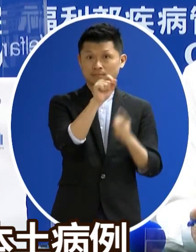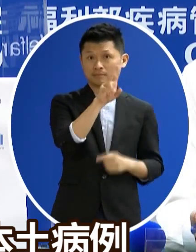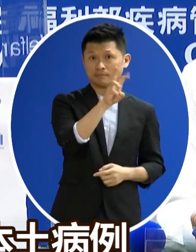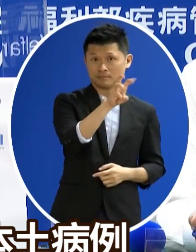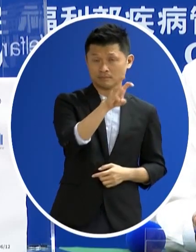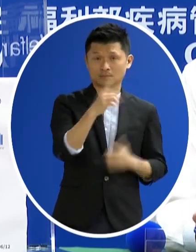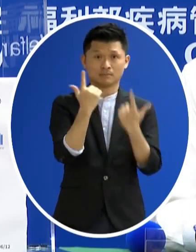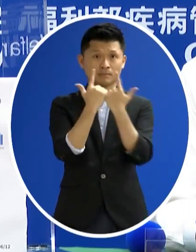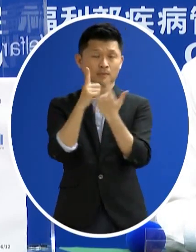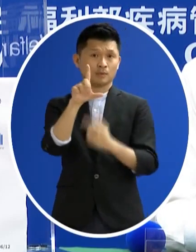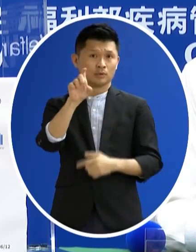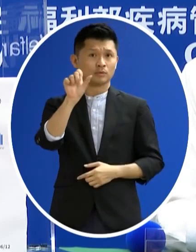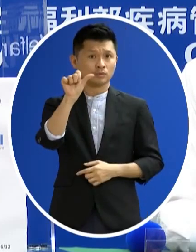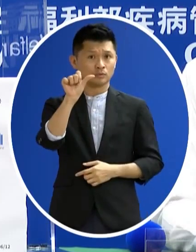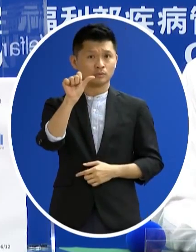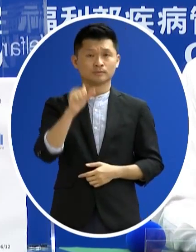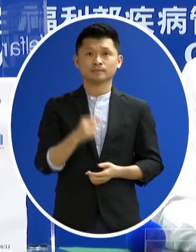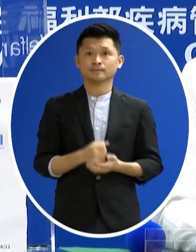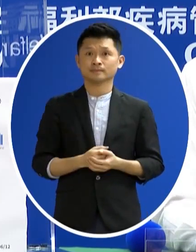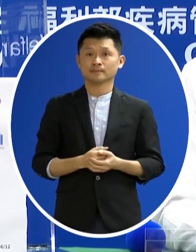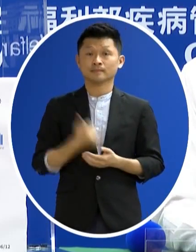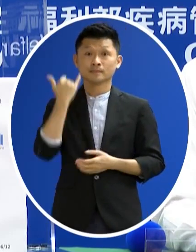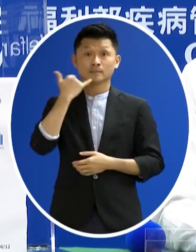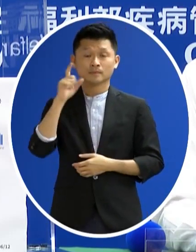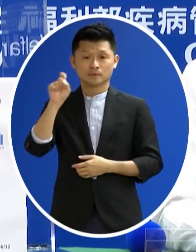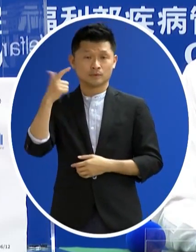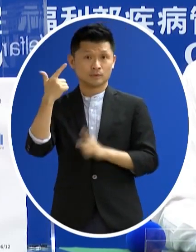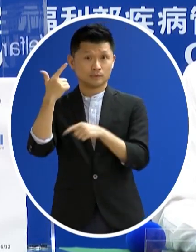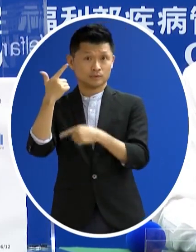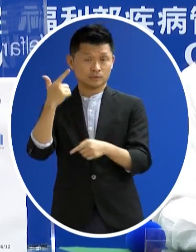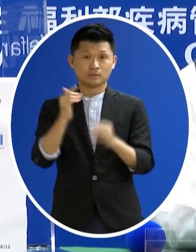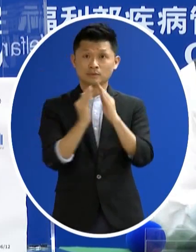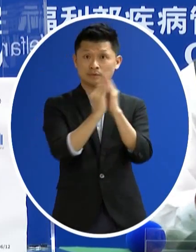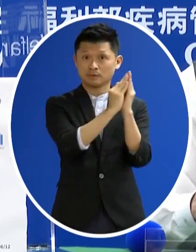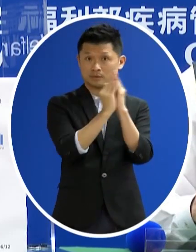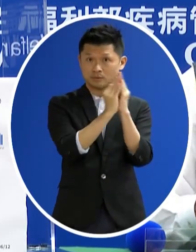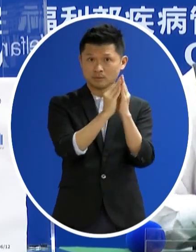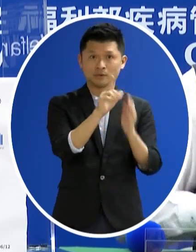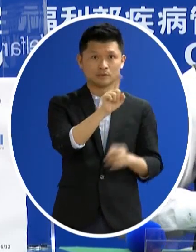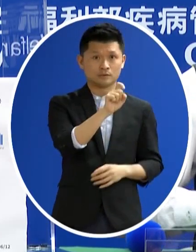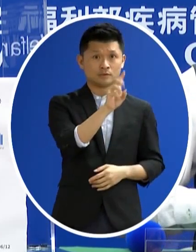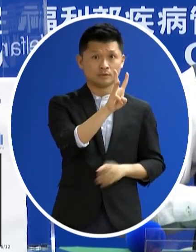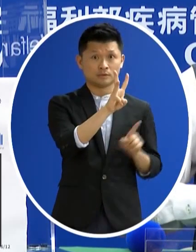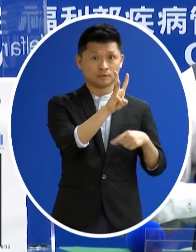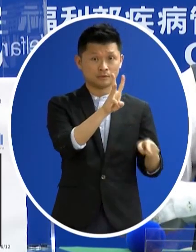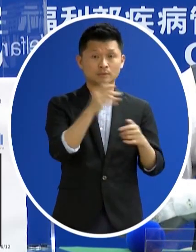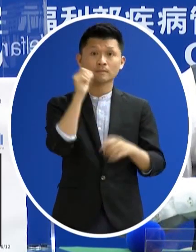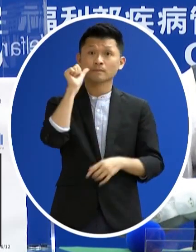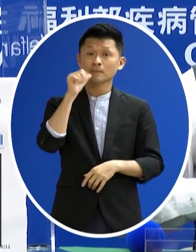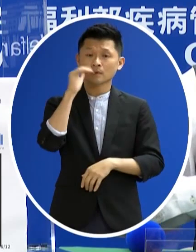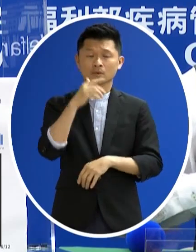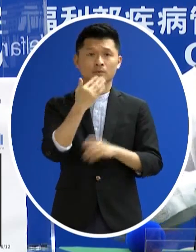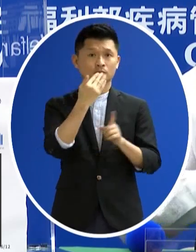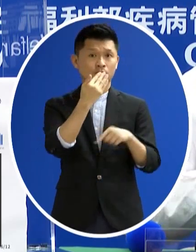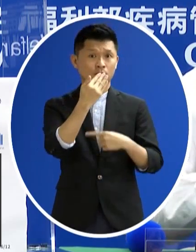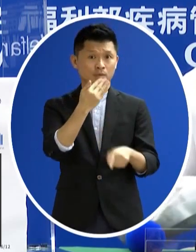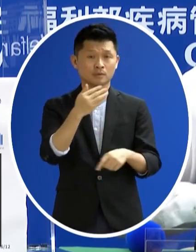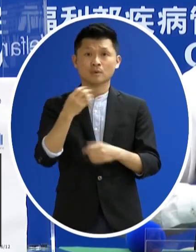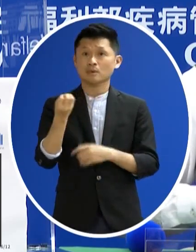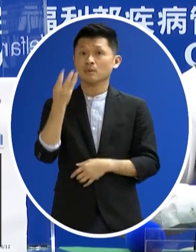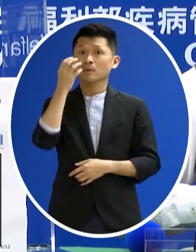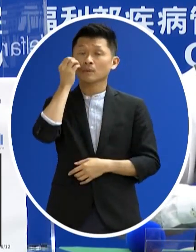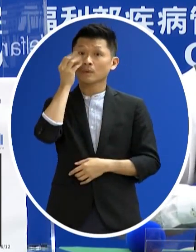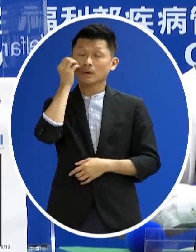133例，台北市65例，基隆市16例，桃园市13例，苗栗县9例，花莲县